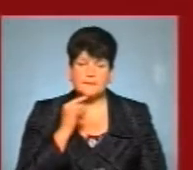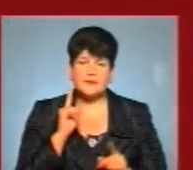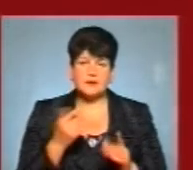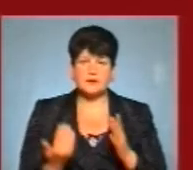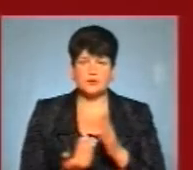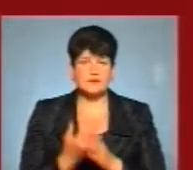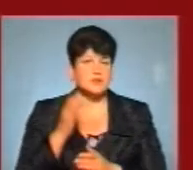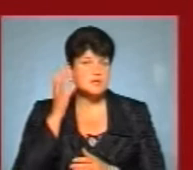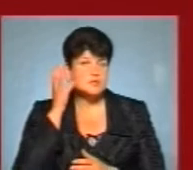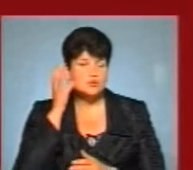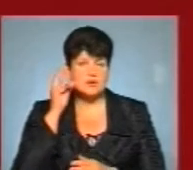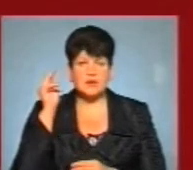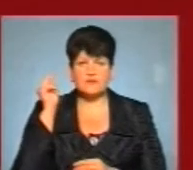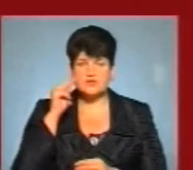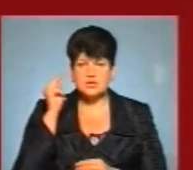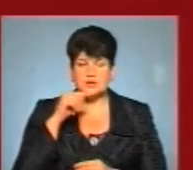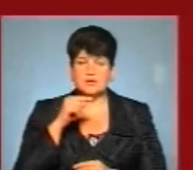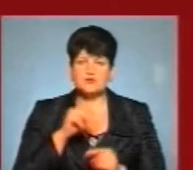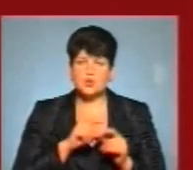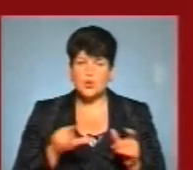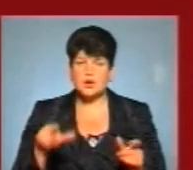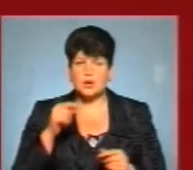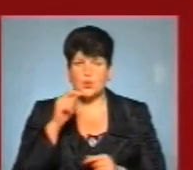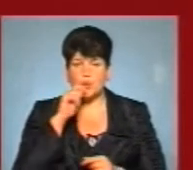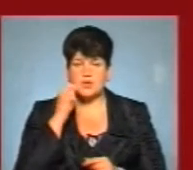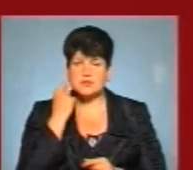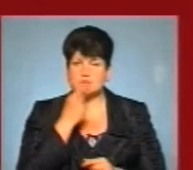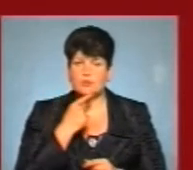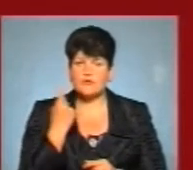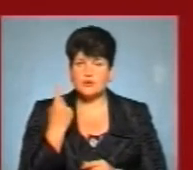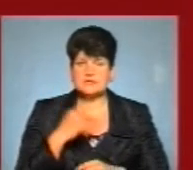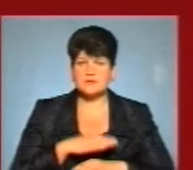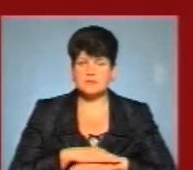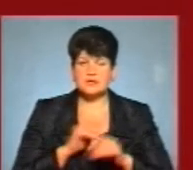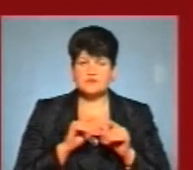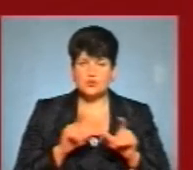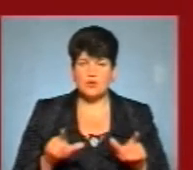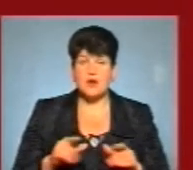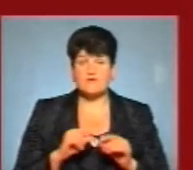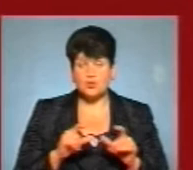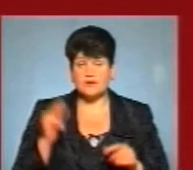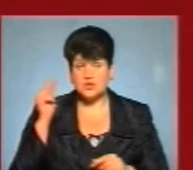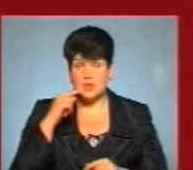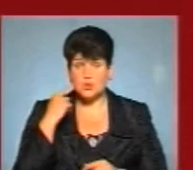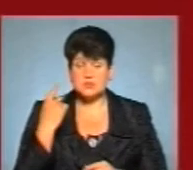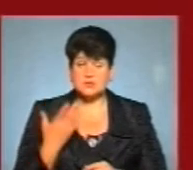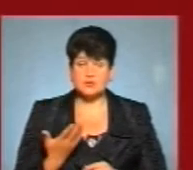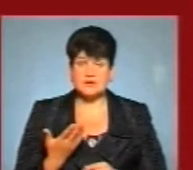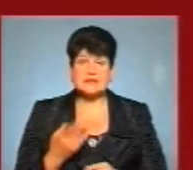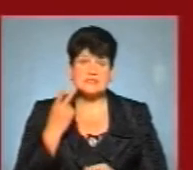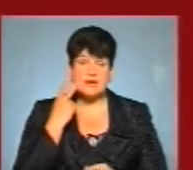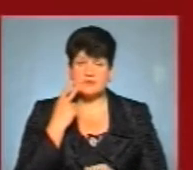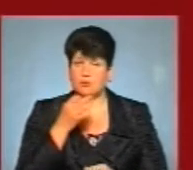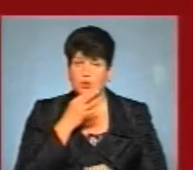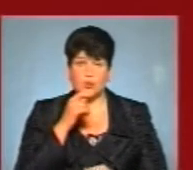я слухала, вчила в школі українську мову як один з предметів. В школі я вчилась російською. Завжди мені подобалась